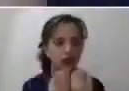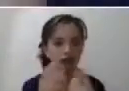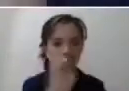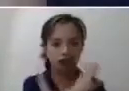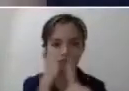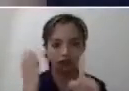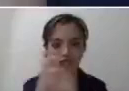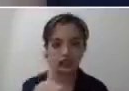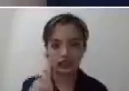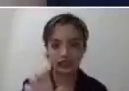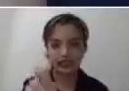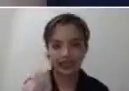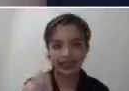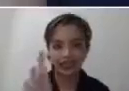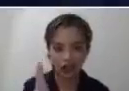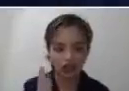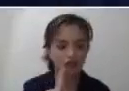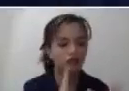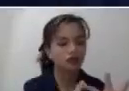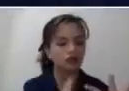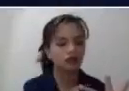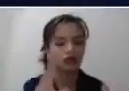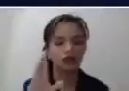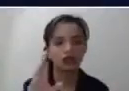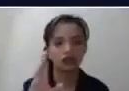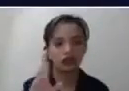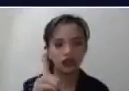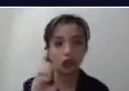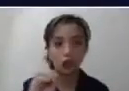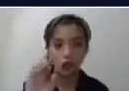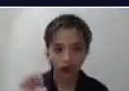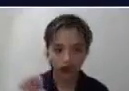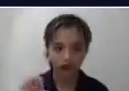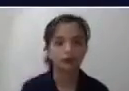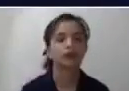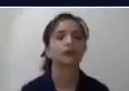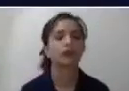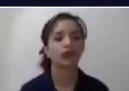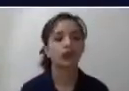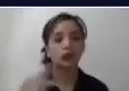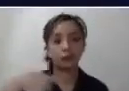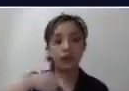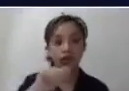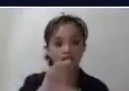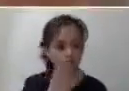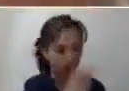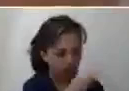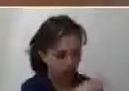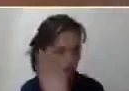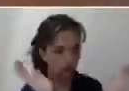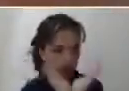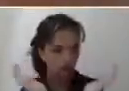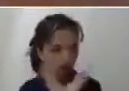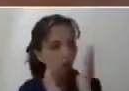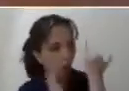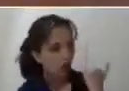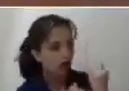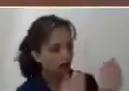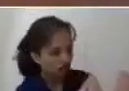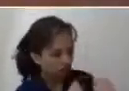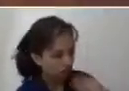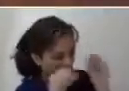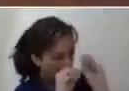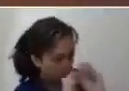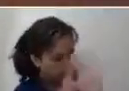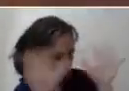dahil sa maliit anya ang paid-up capital nito. Ibinunyag din ni Pacquiao na sa 1.8 million beneficiaries, nasa kalahating milyon lang